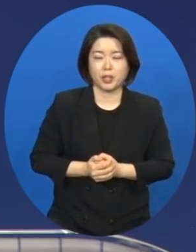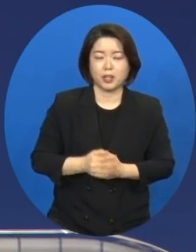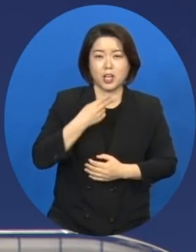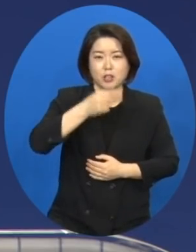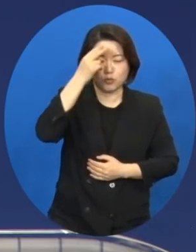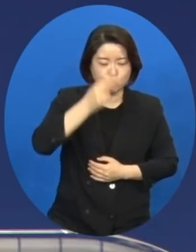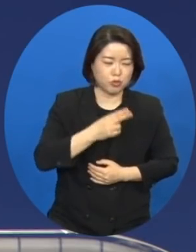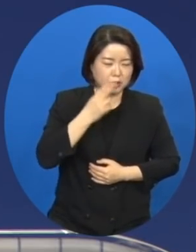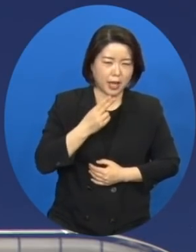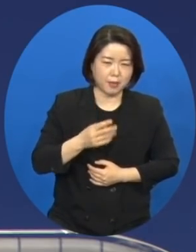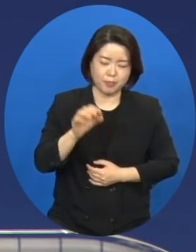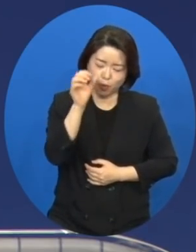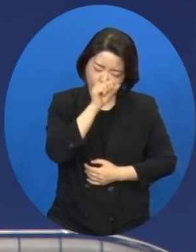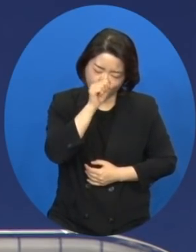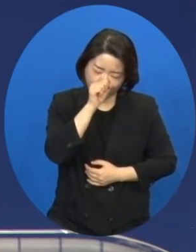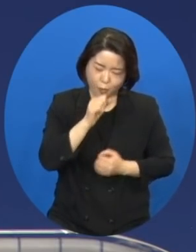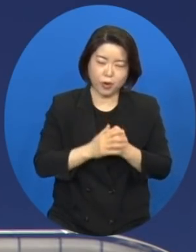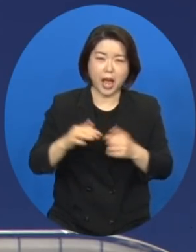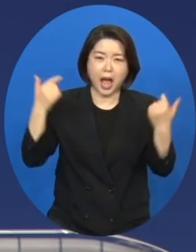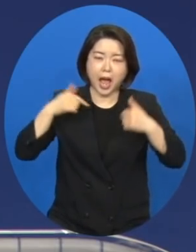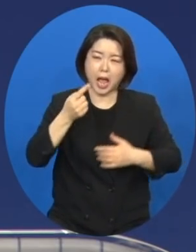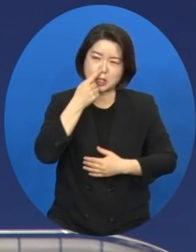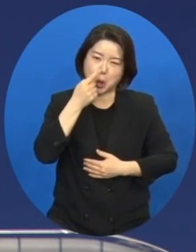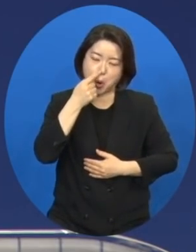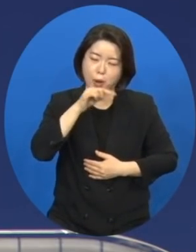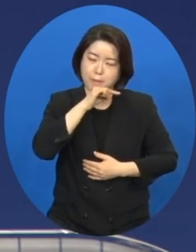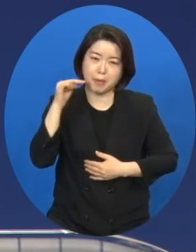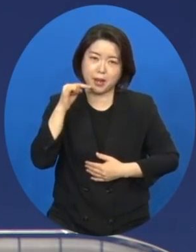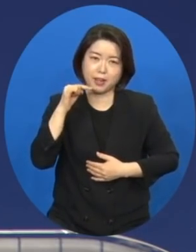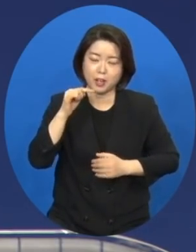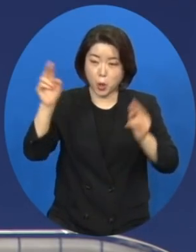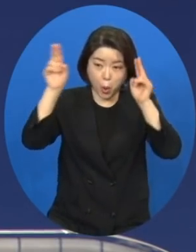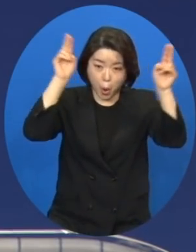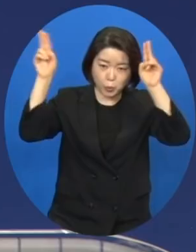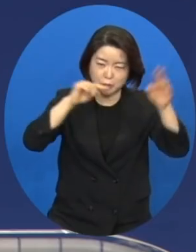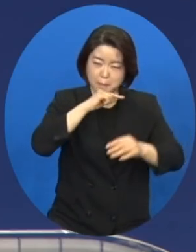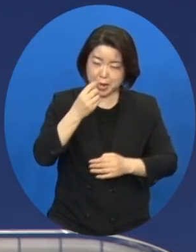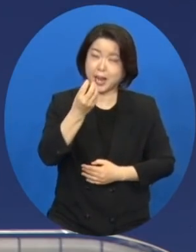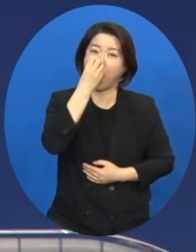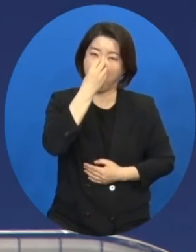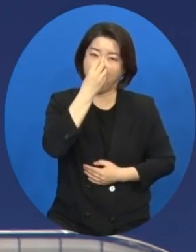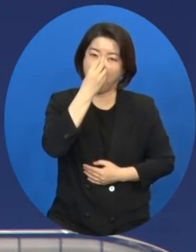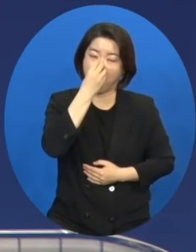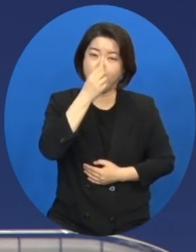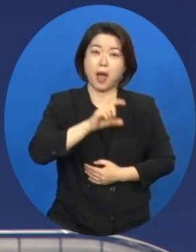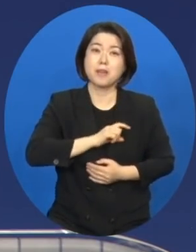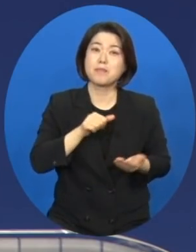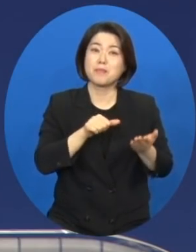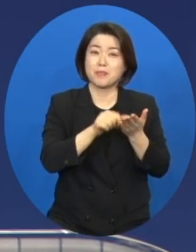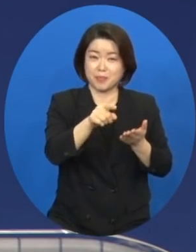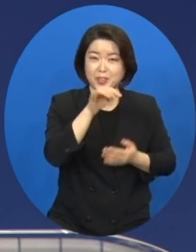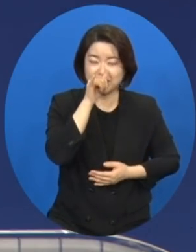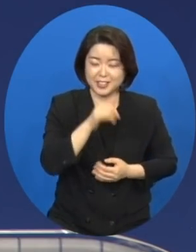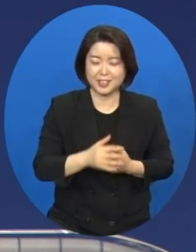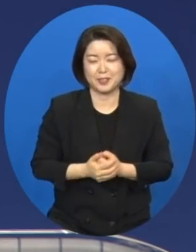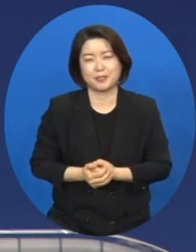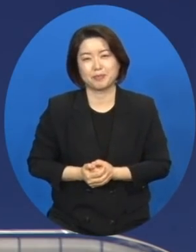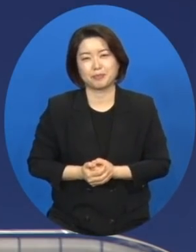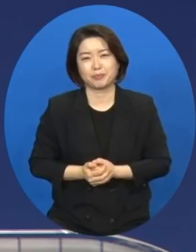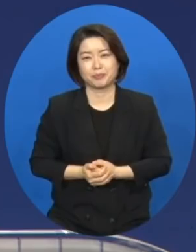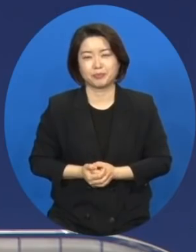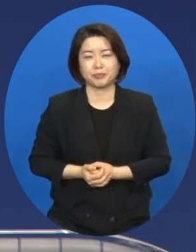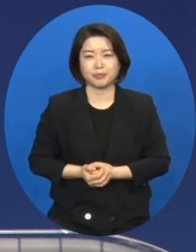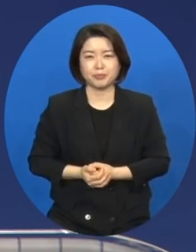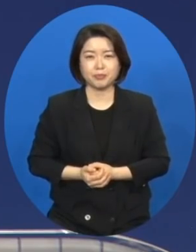좋아하셨는지 항상 코가 빨개서 별명이 루돌프 사슴코. 항상 코가 빨가니까. 그런 별명을 갖던